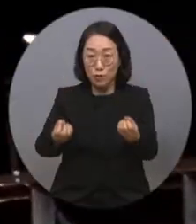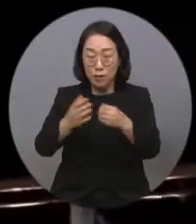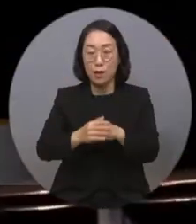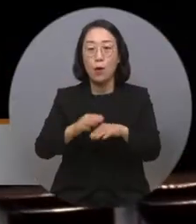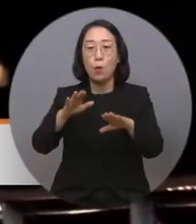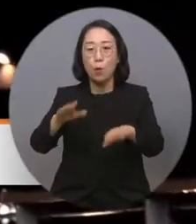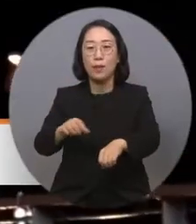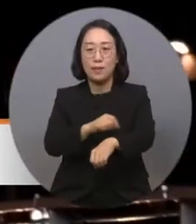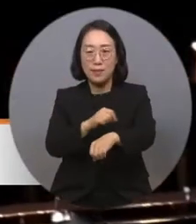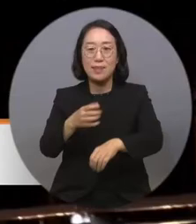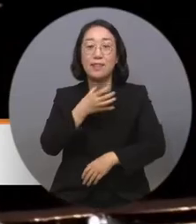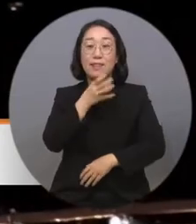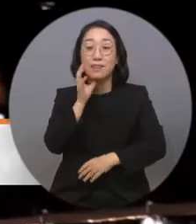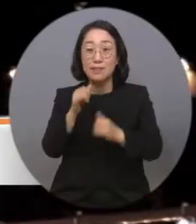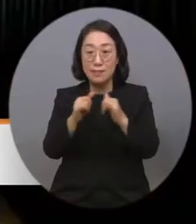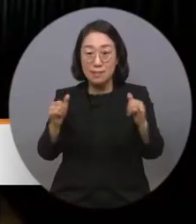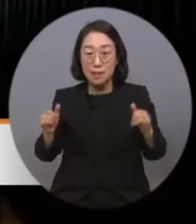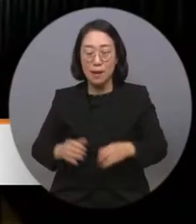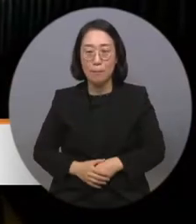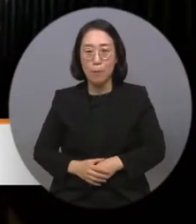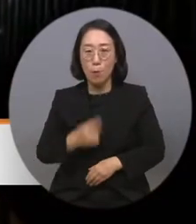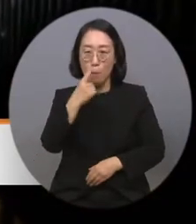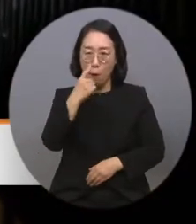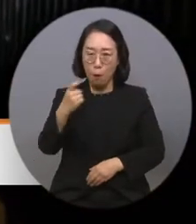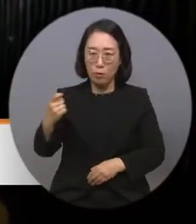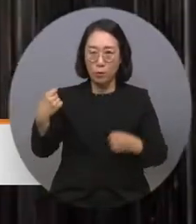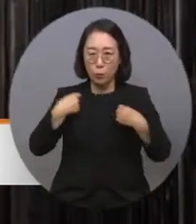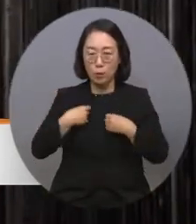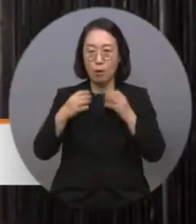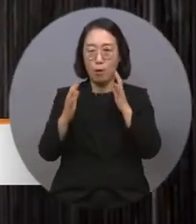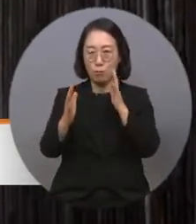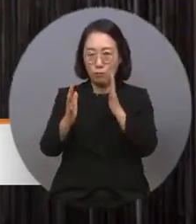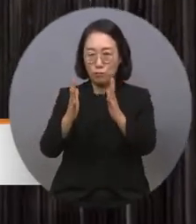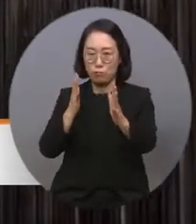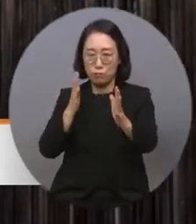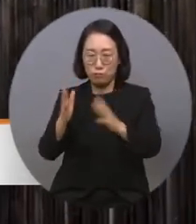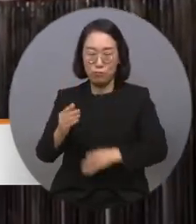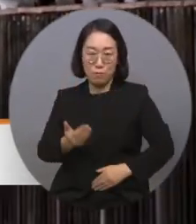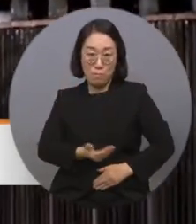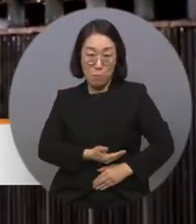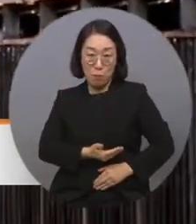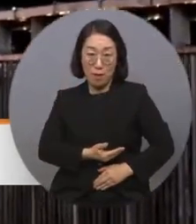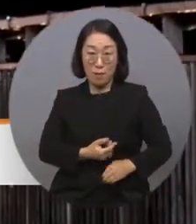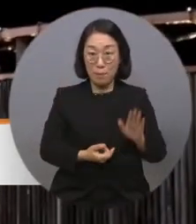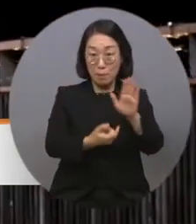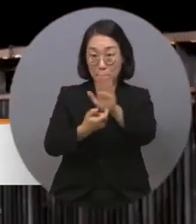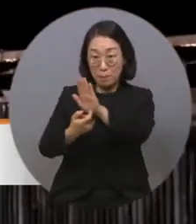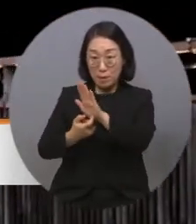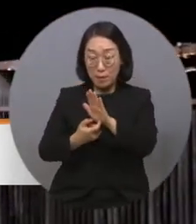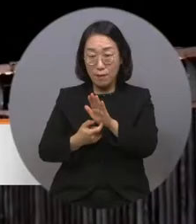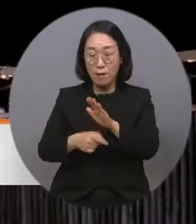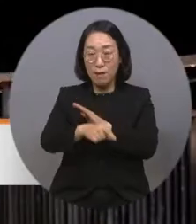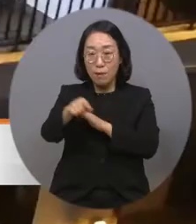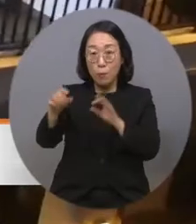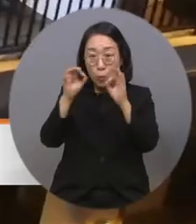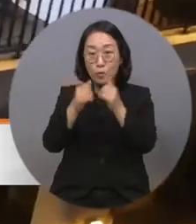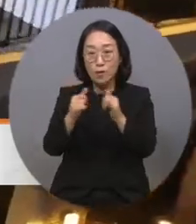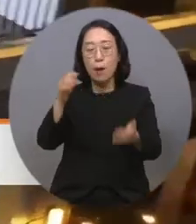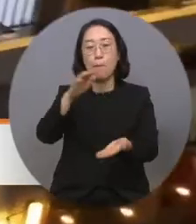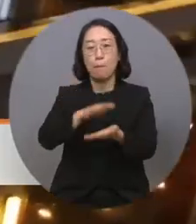올해는 중장년 패셔니스타들의 절제된 아름다움이 김포 시민들 마음속에